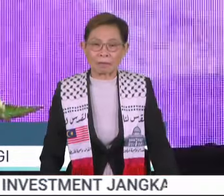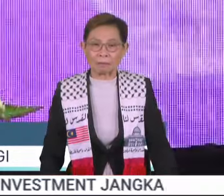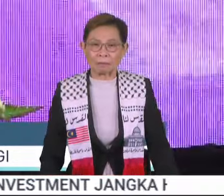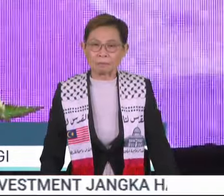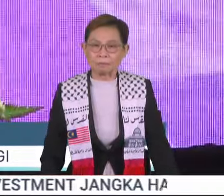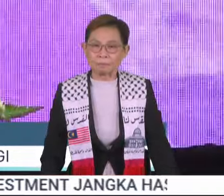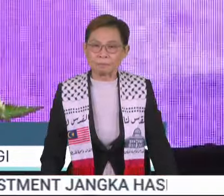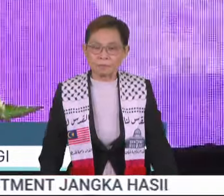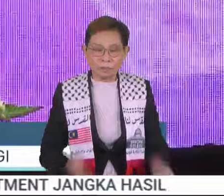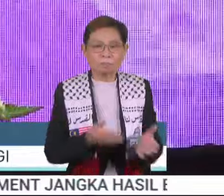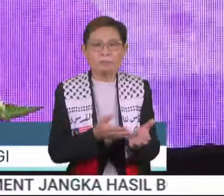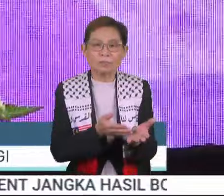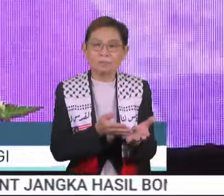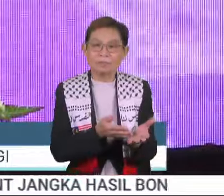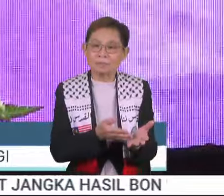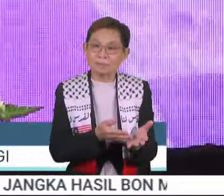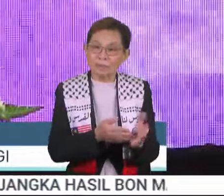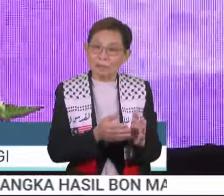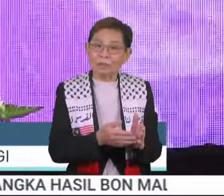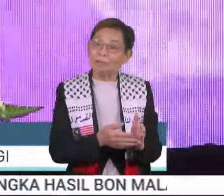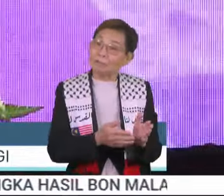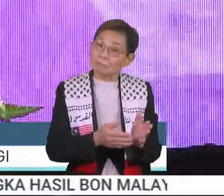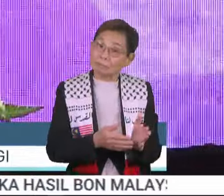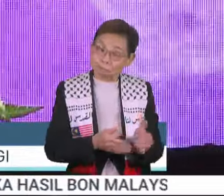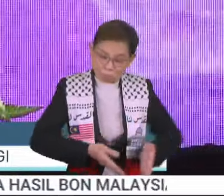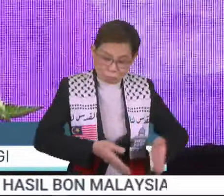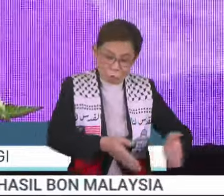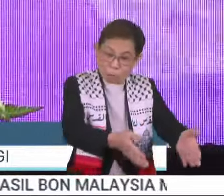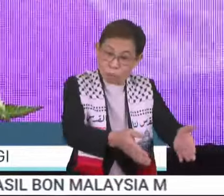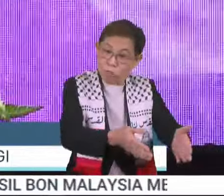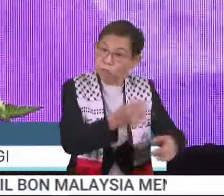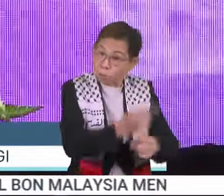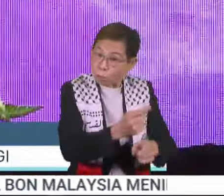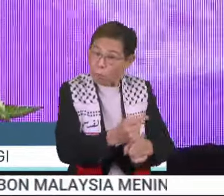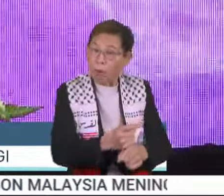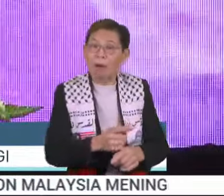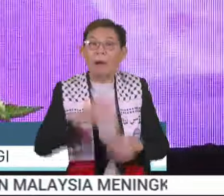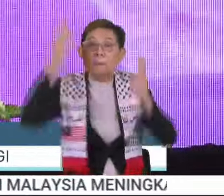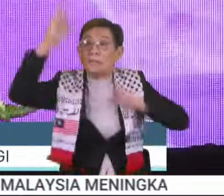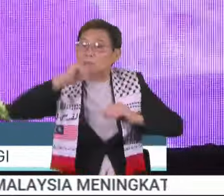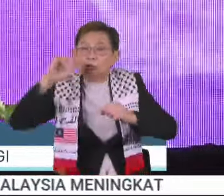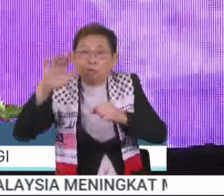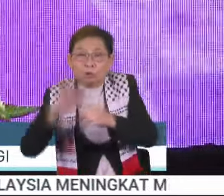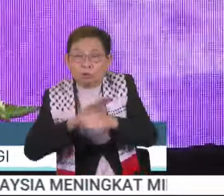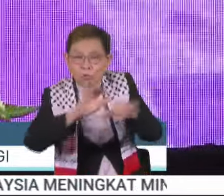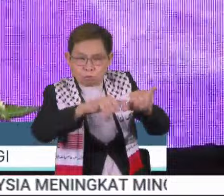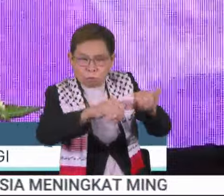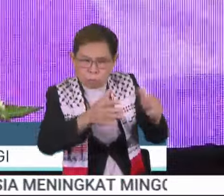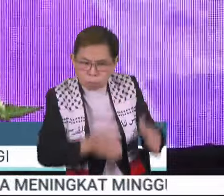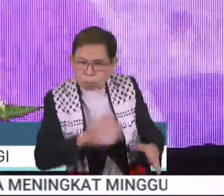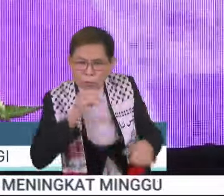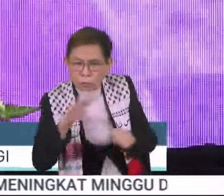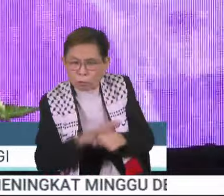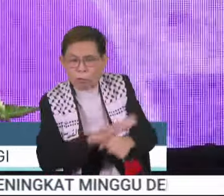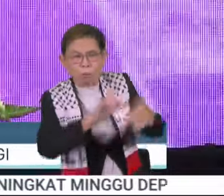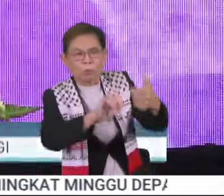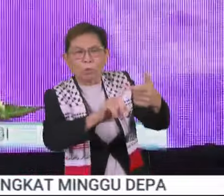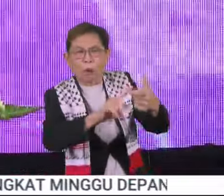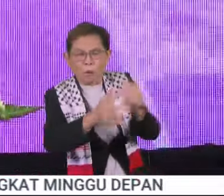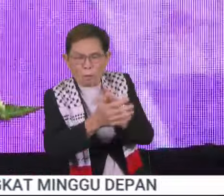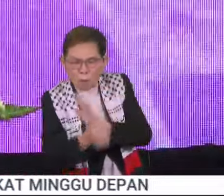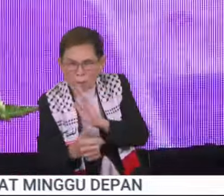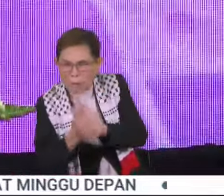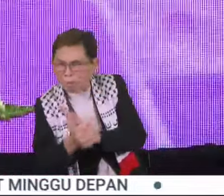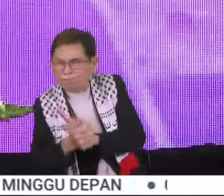Jurus ke situ. Pertama, kita kurang jurutera. Kedua, kita kurang kemahiran